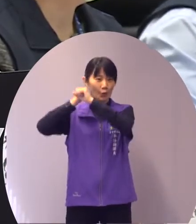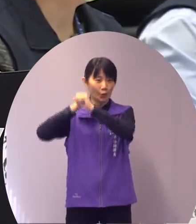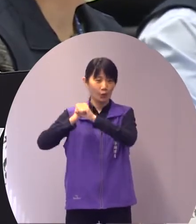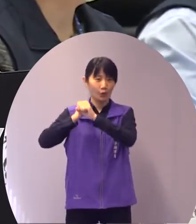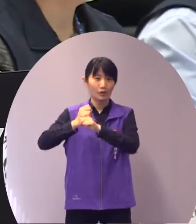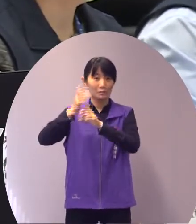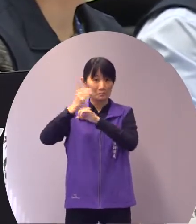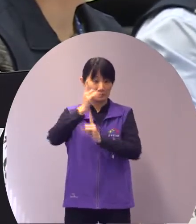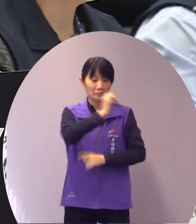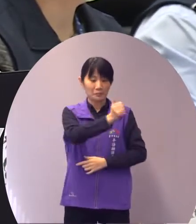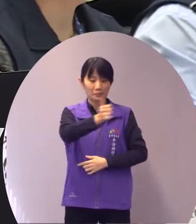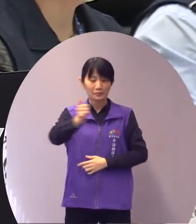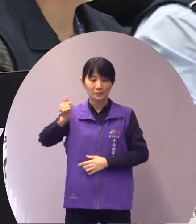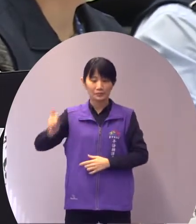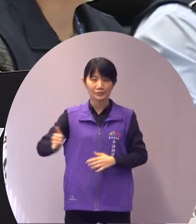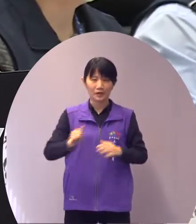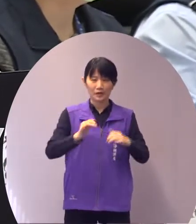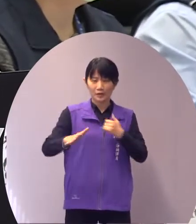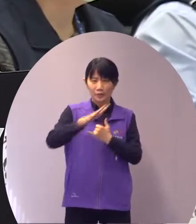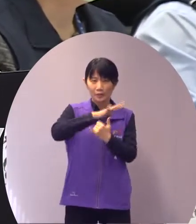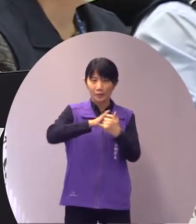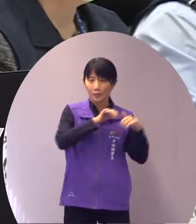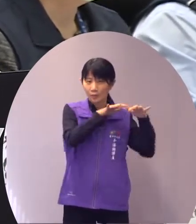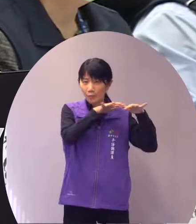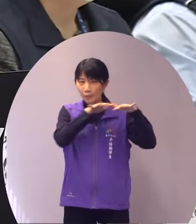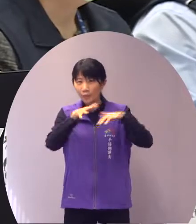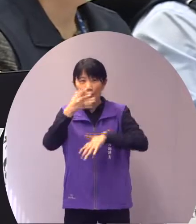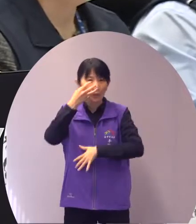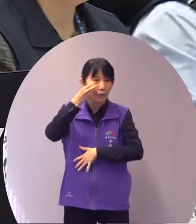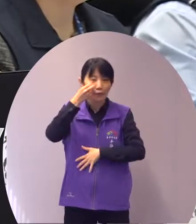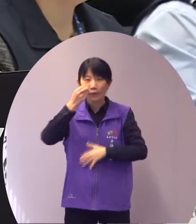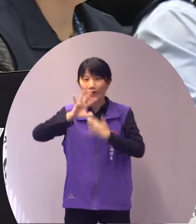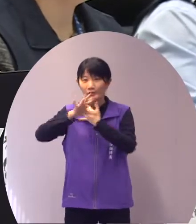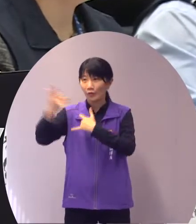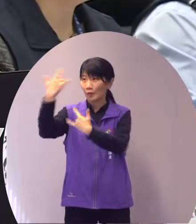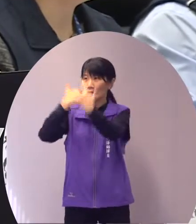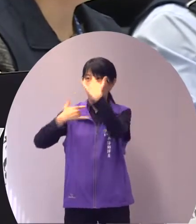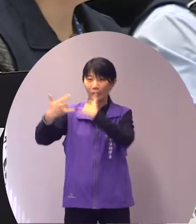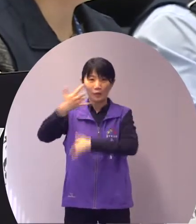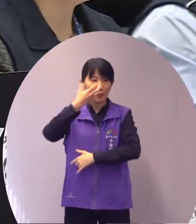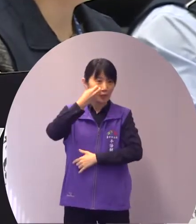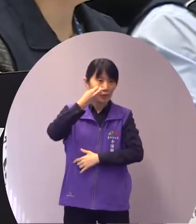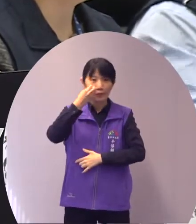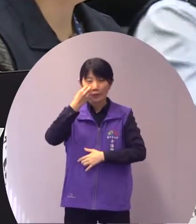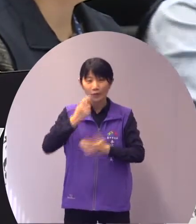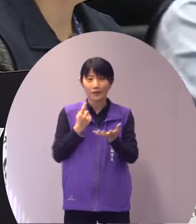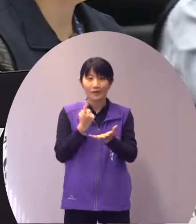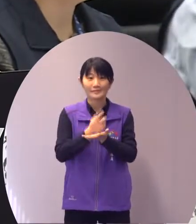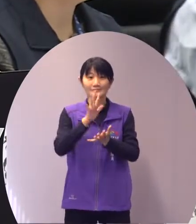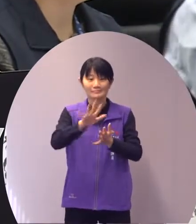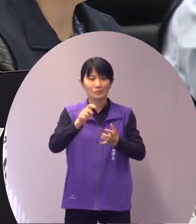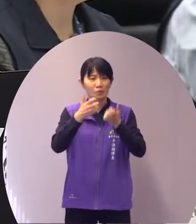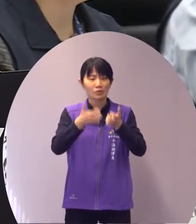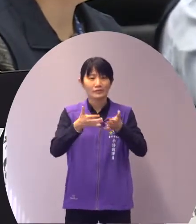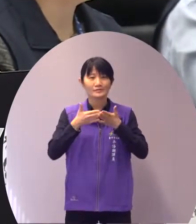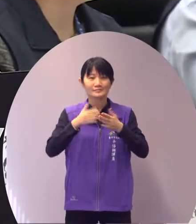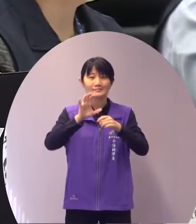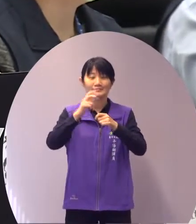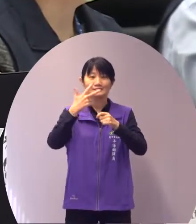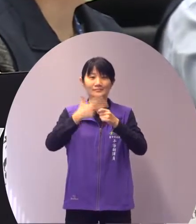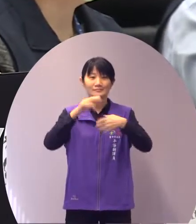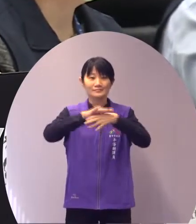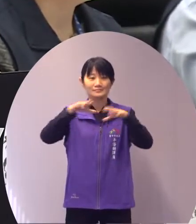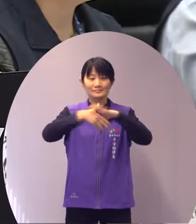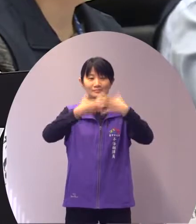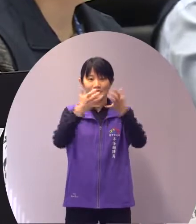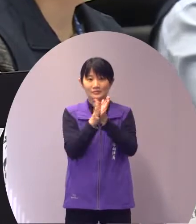来自全台各地的信徒参与，也吸引众多国际人士前来体验。由于其重要性，所以在1997年被文